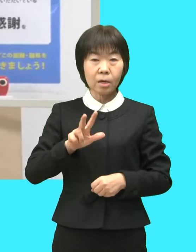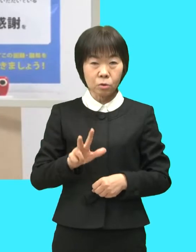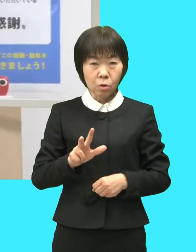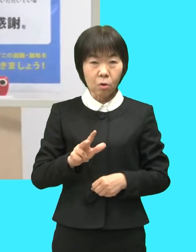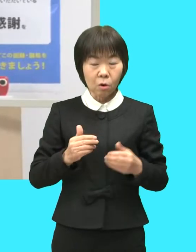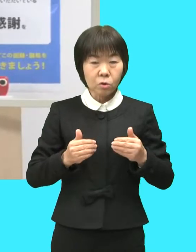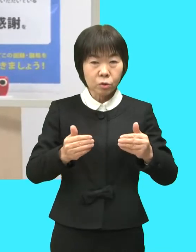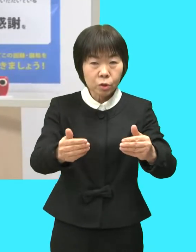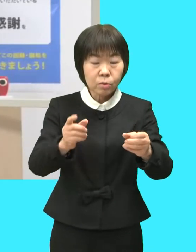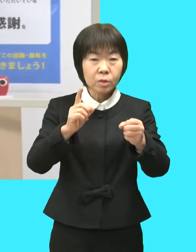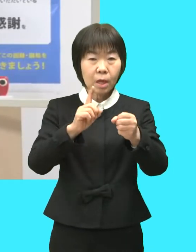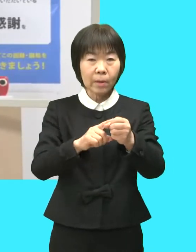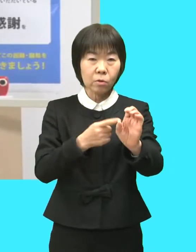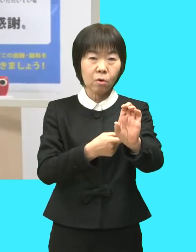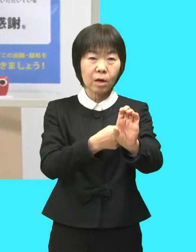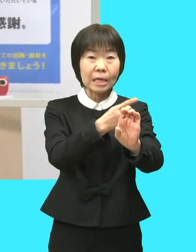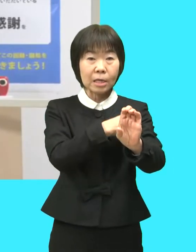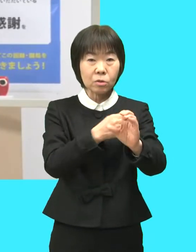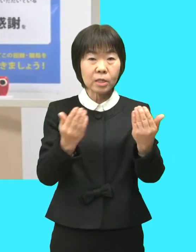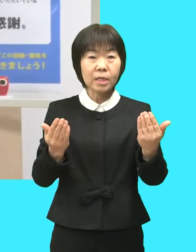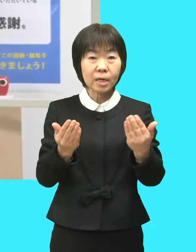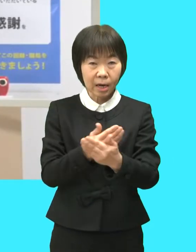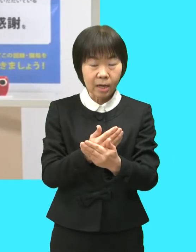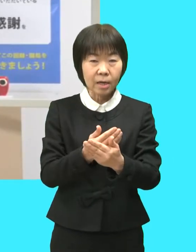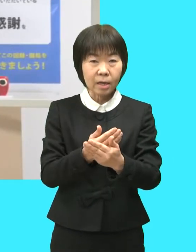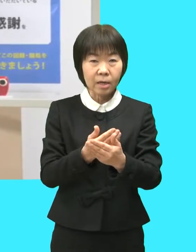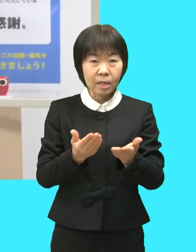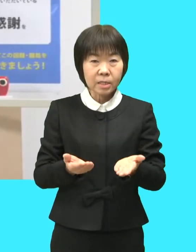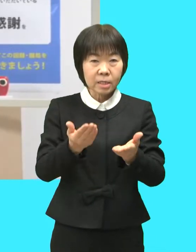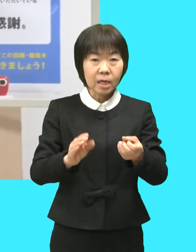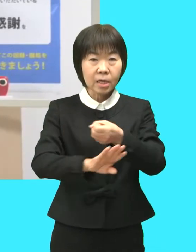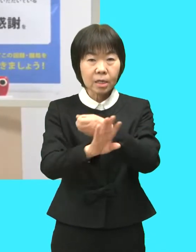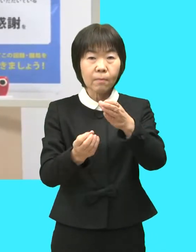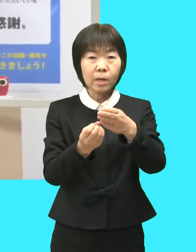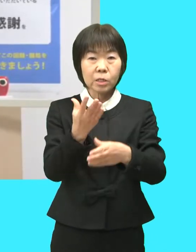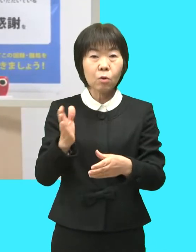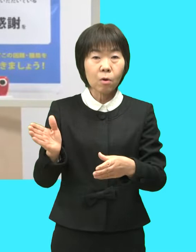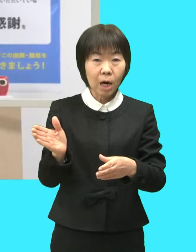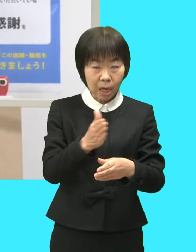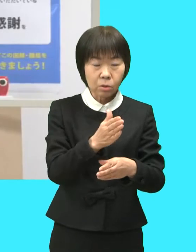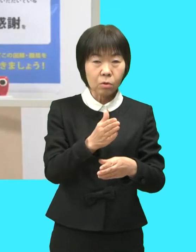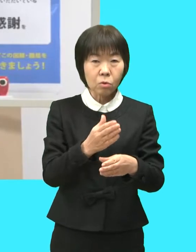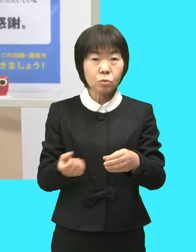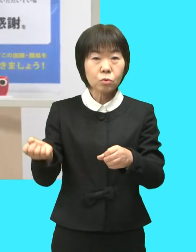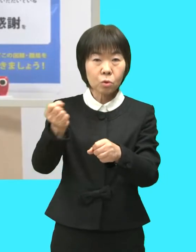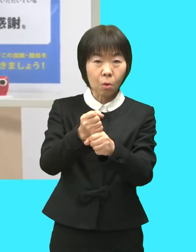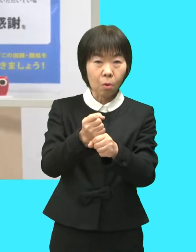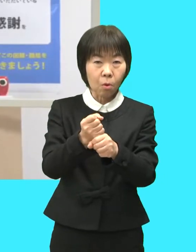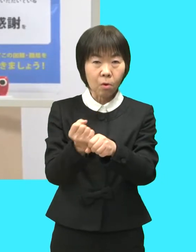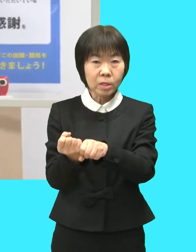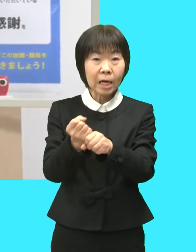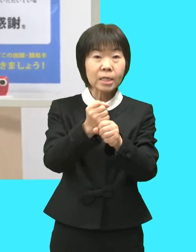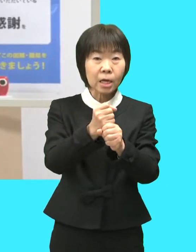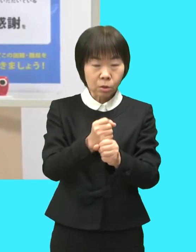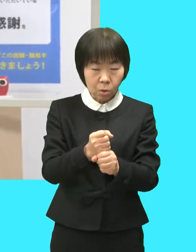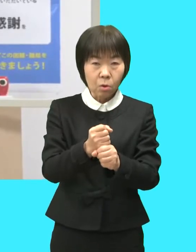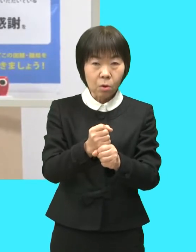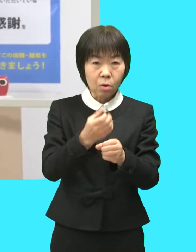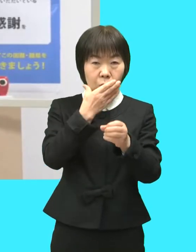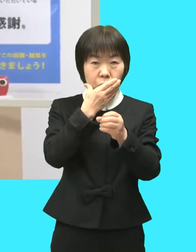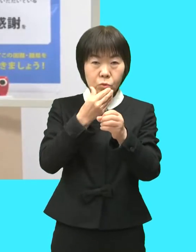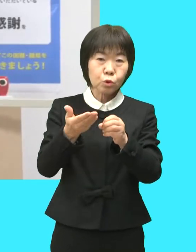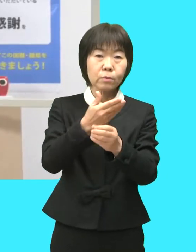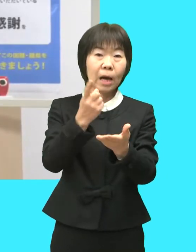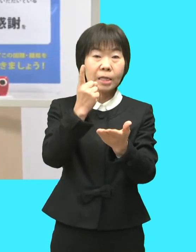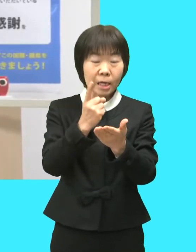前に進むためのエネルギーに変え、震災・原発事故からの復興・再生と福島